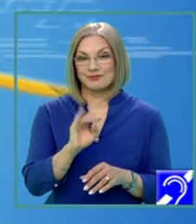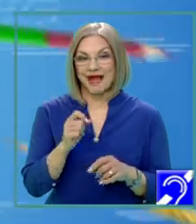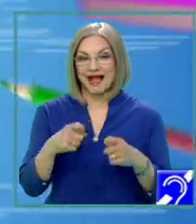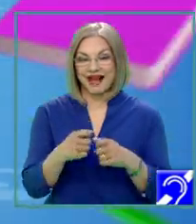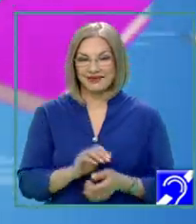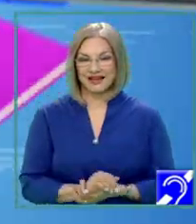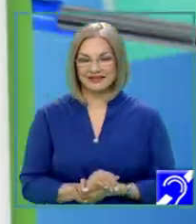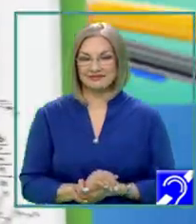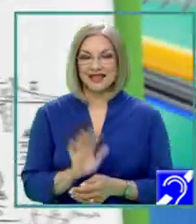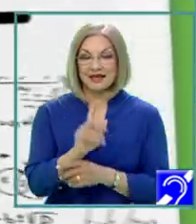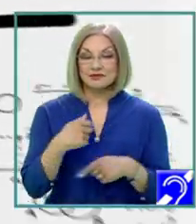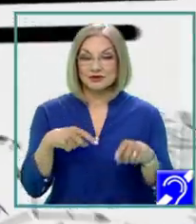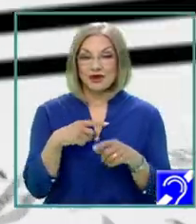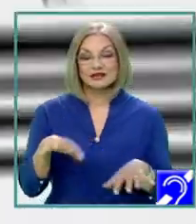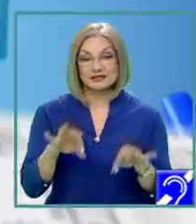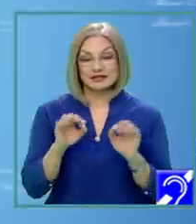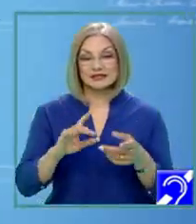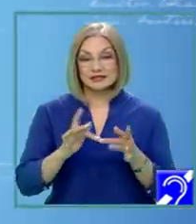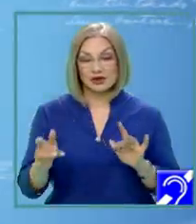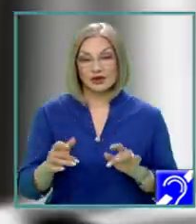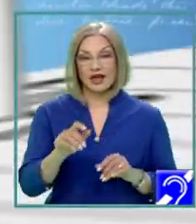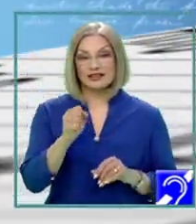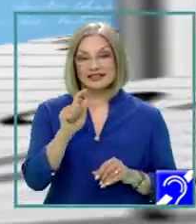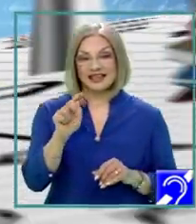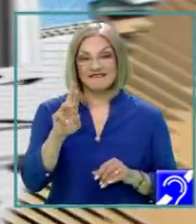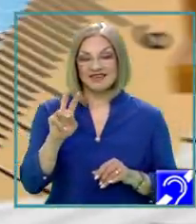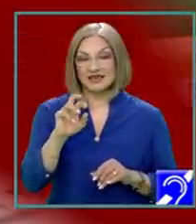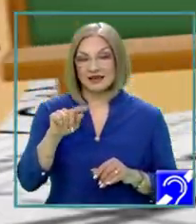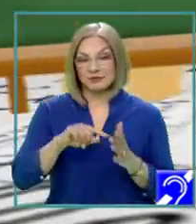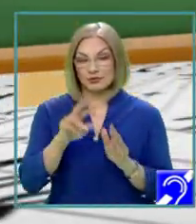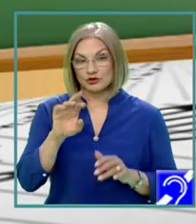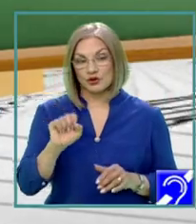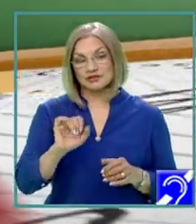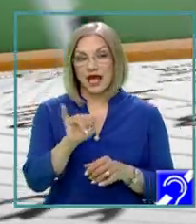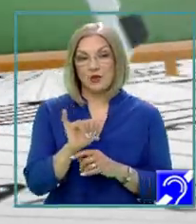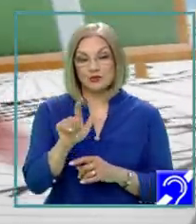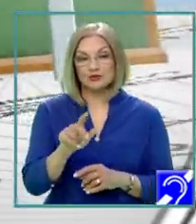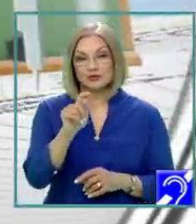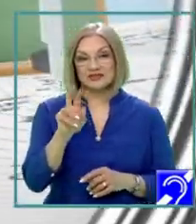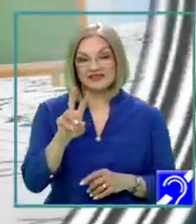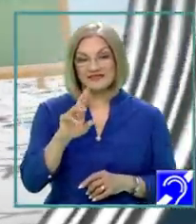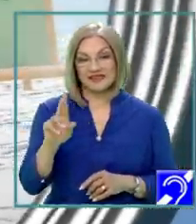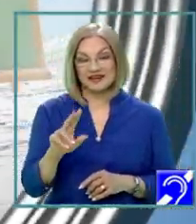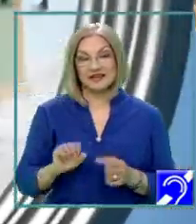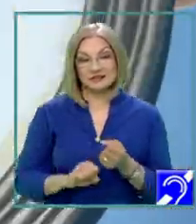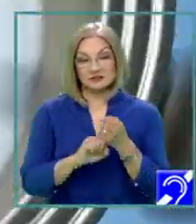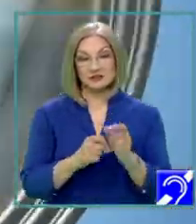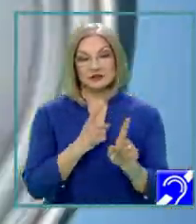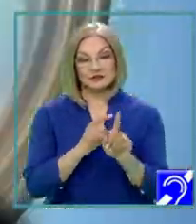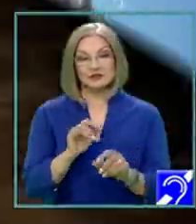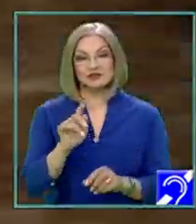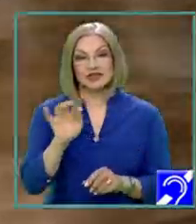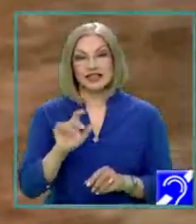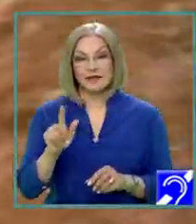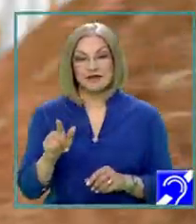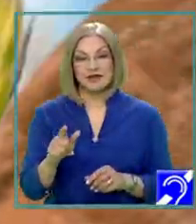emisiunile noastre se găsesc și online pe saitul tvr.ro sau pe canalul de YouTube al TVR suporturile de curs și temele de